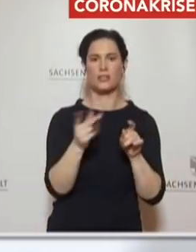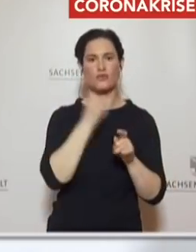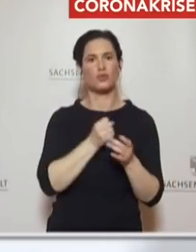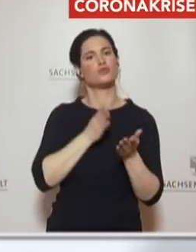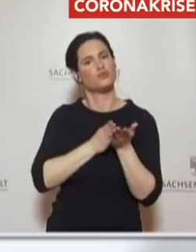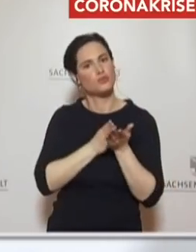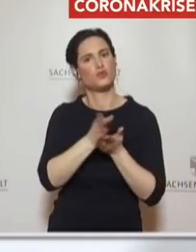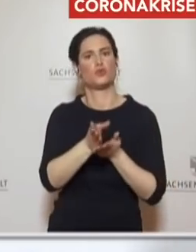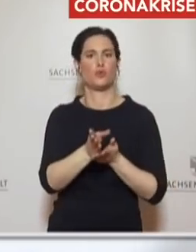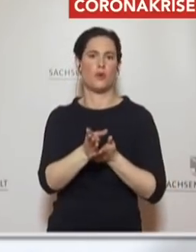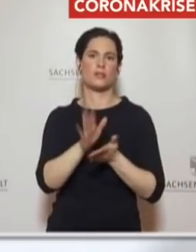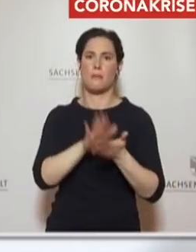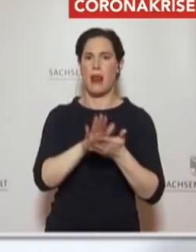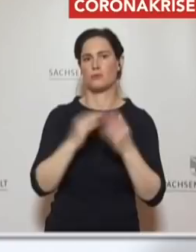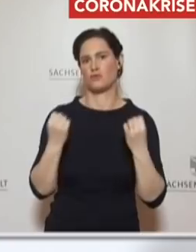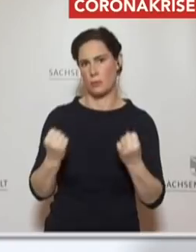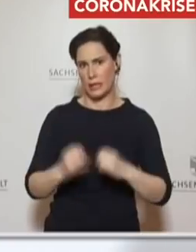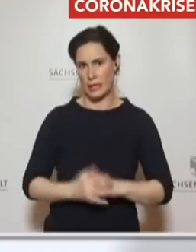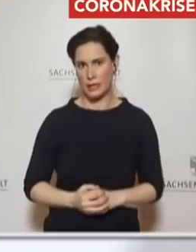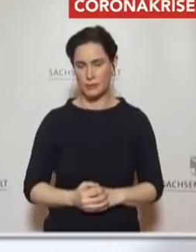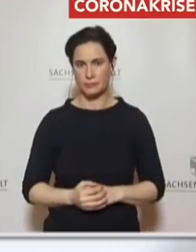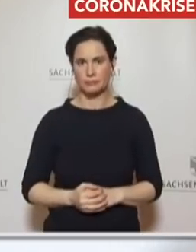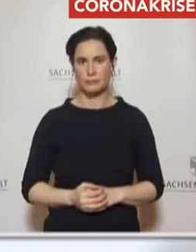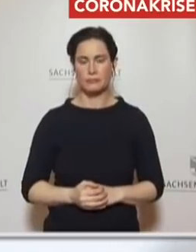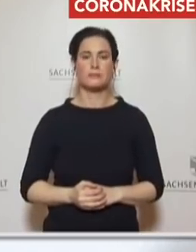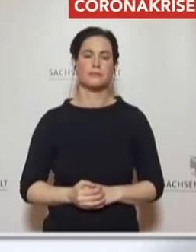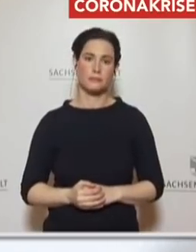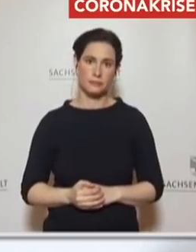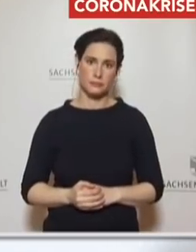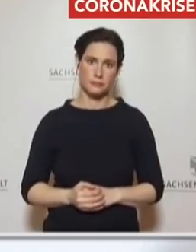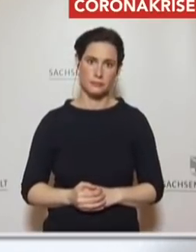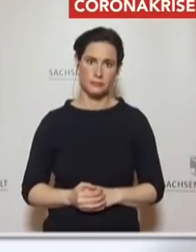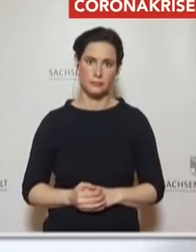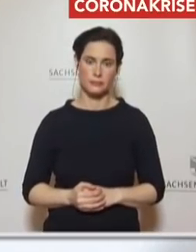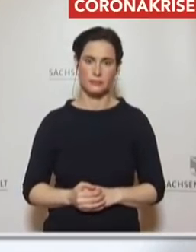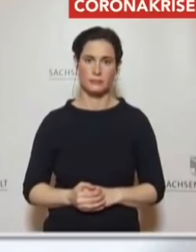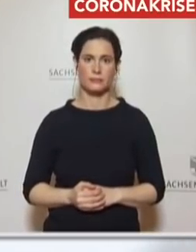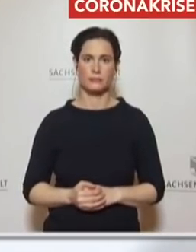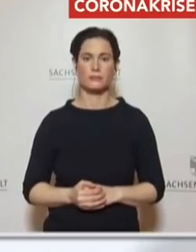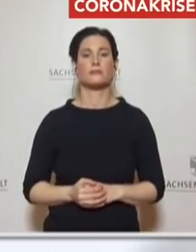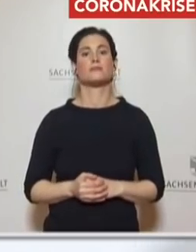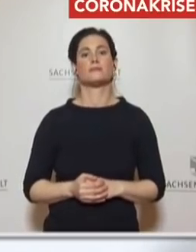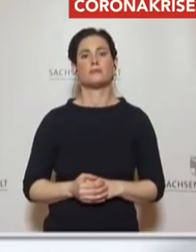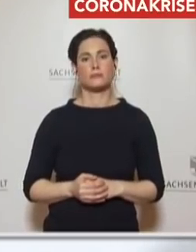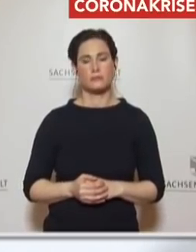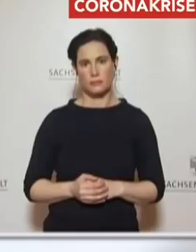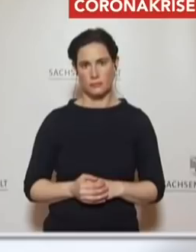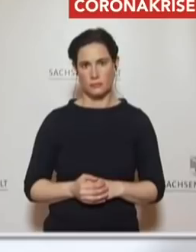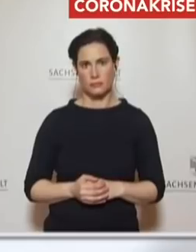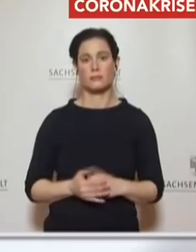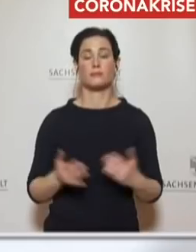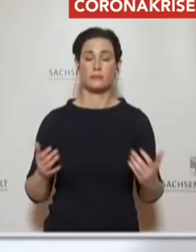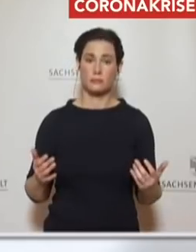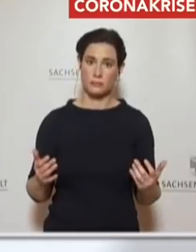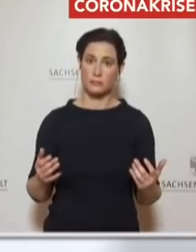Kontinuität sichergestellt sehen. Wir wollen in diesem Zusammenhang